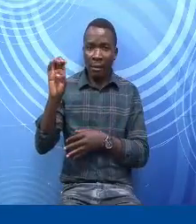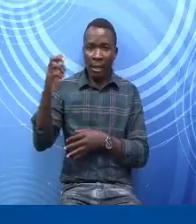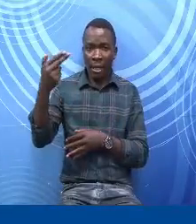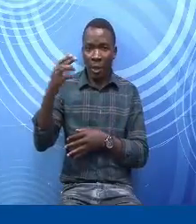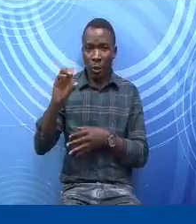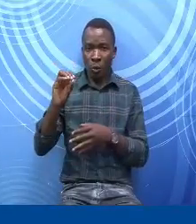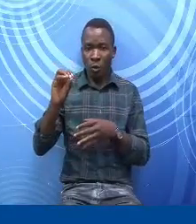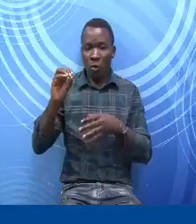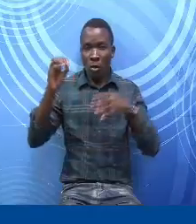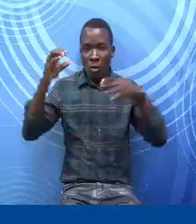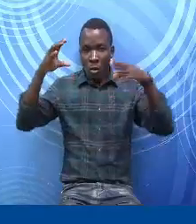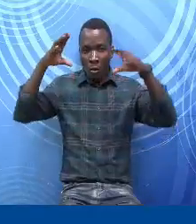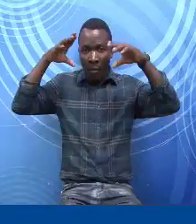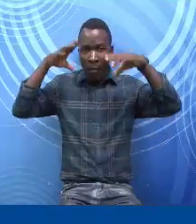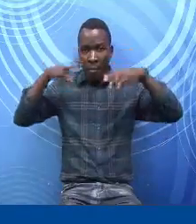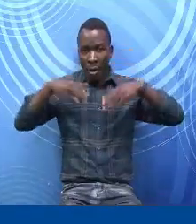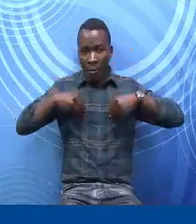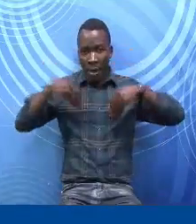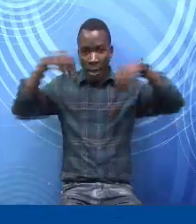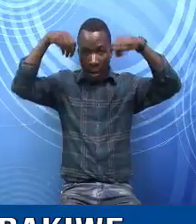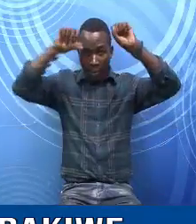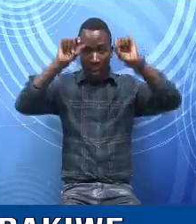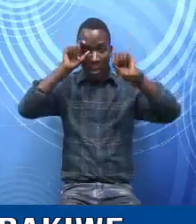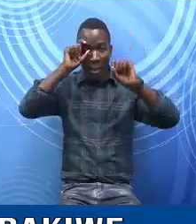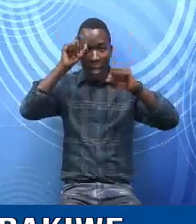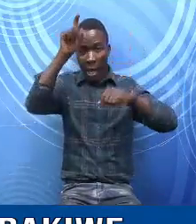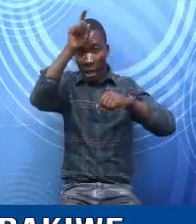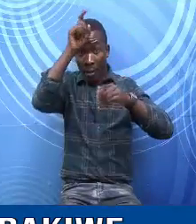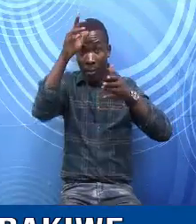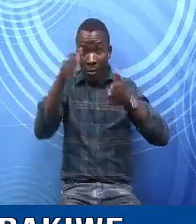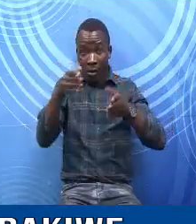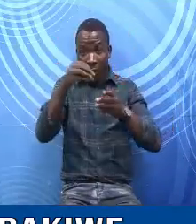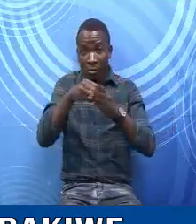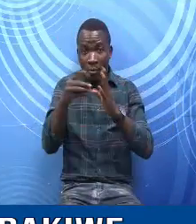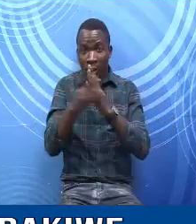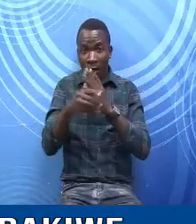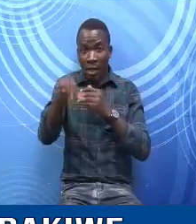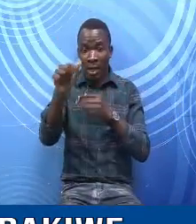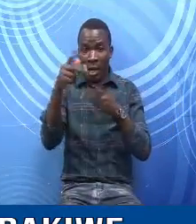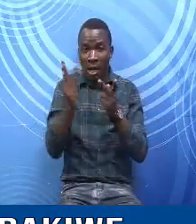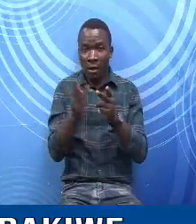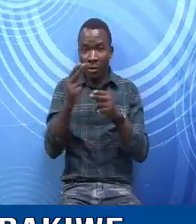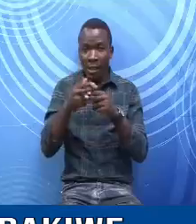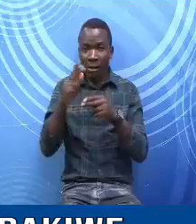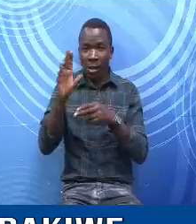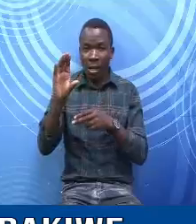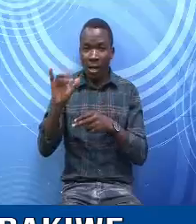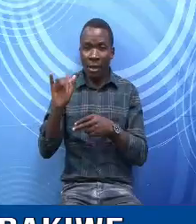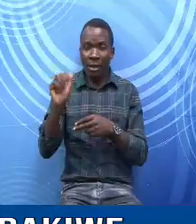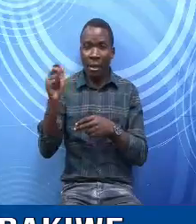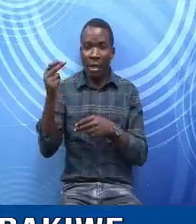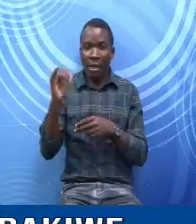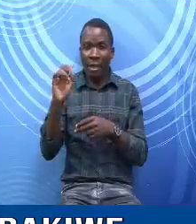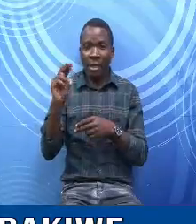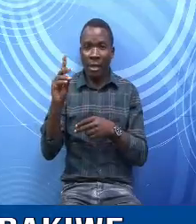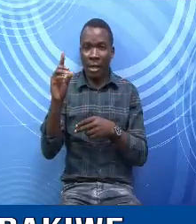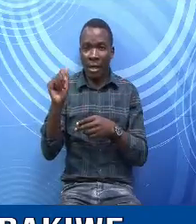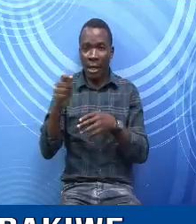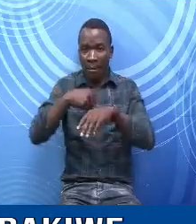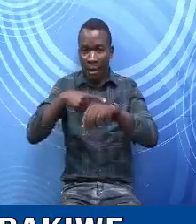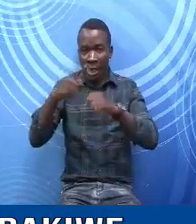Repubulika yugeze kure wubakwa, abaturage bo mu karere ka Nyaruguru ahitwa Cyahondo baravuga ko amasaha ngo atandatu bakoreshaga bagiye i Butare